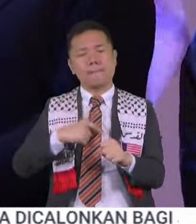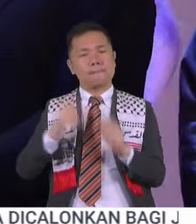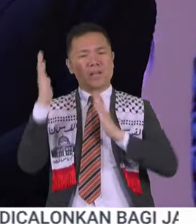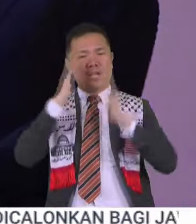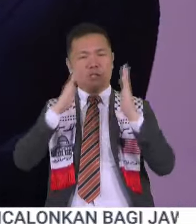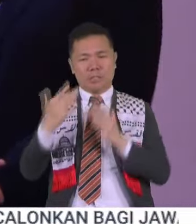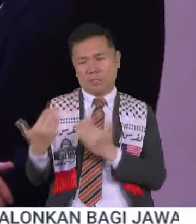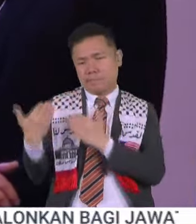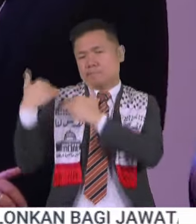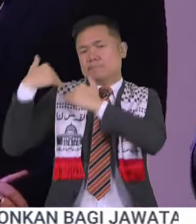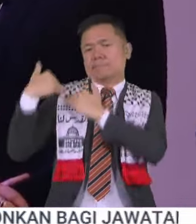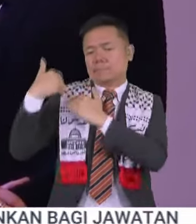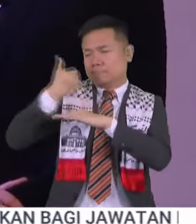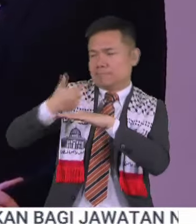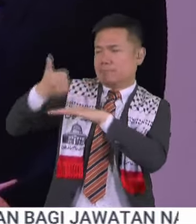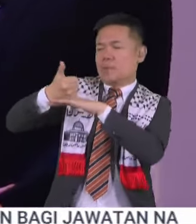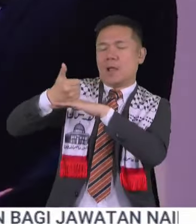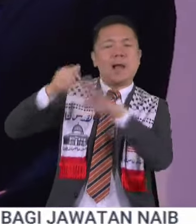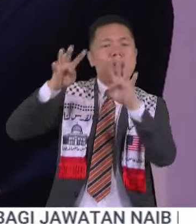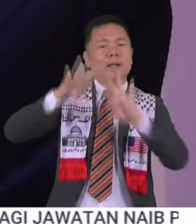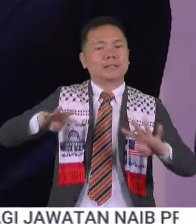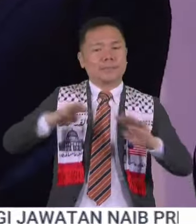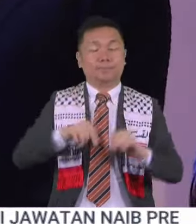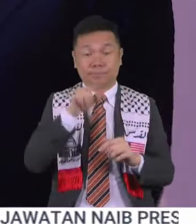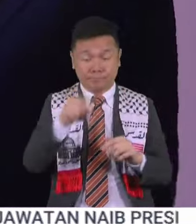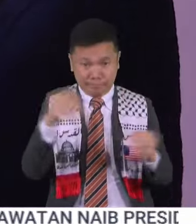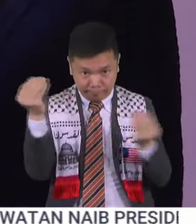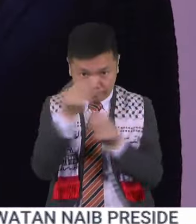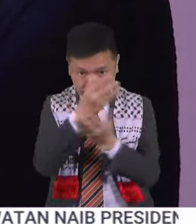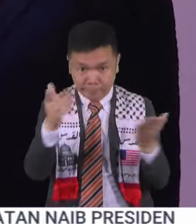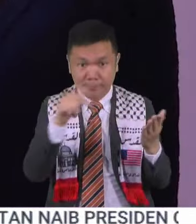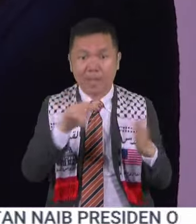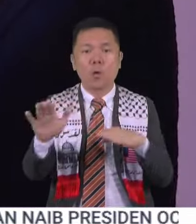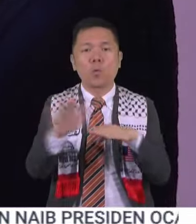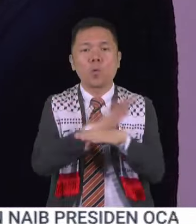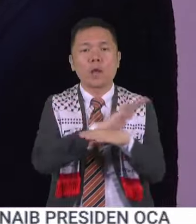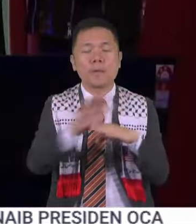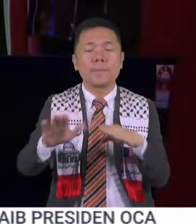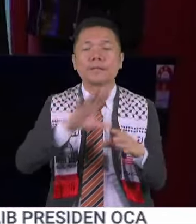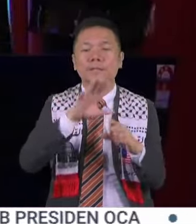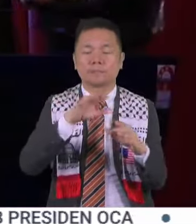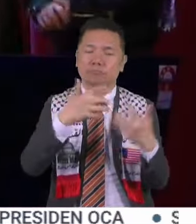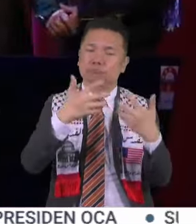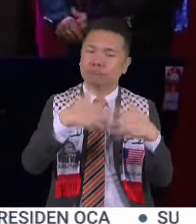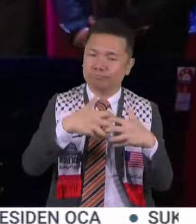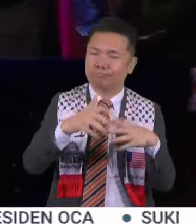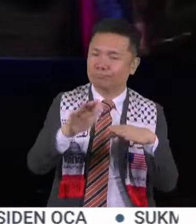Beliau berkata demikian pada majlis pelancaran program Women in Trade and Industry.